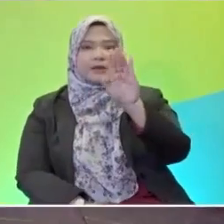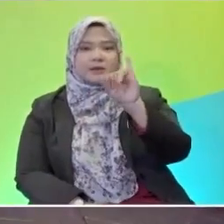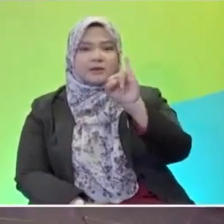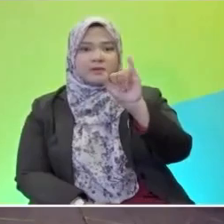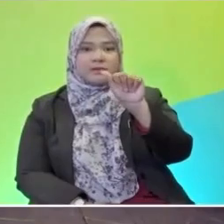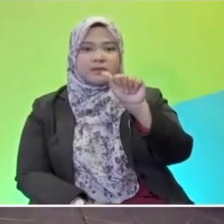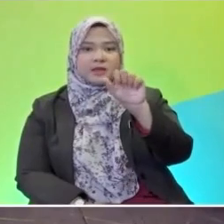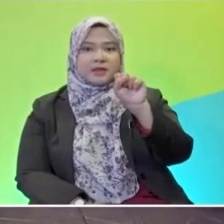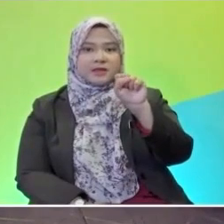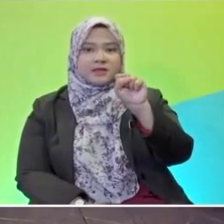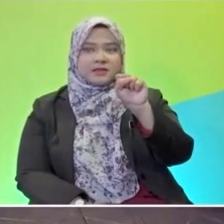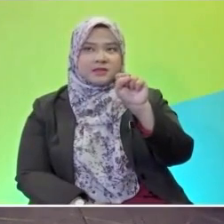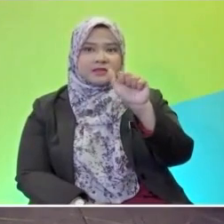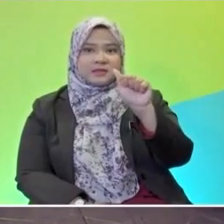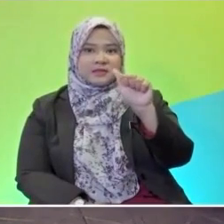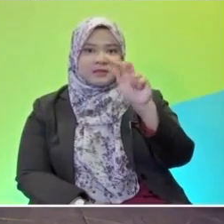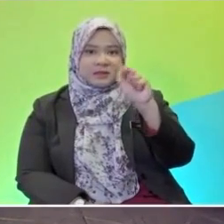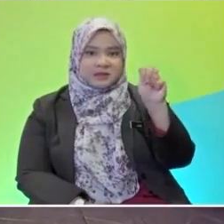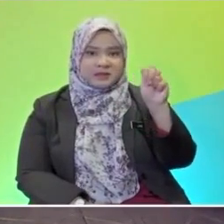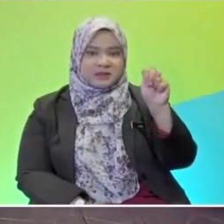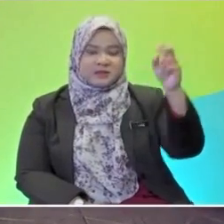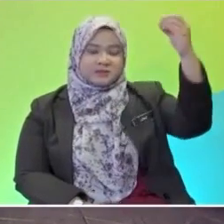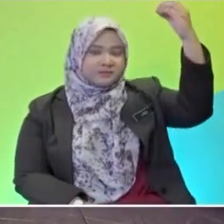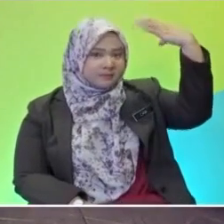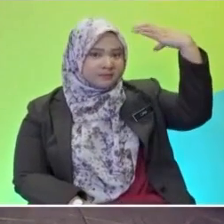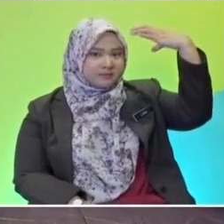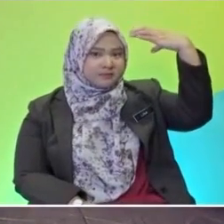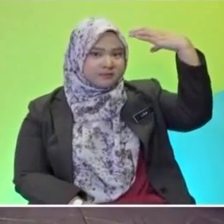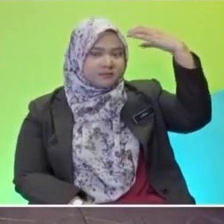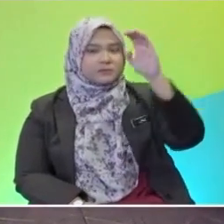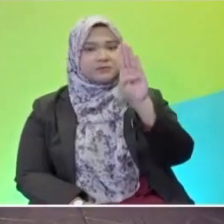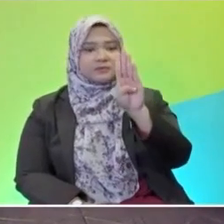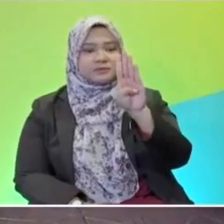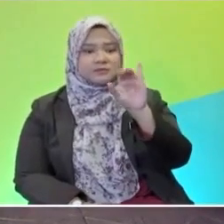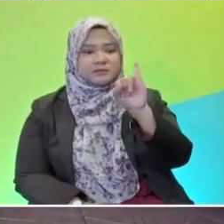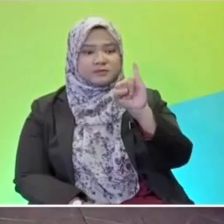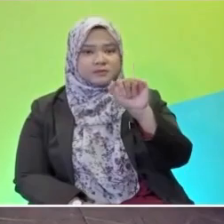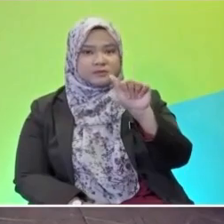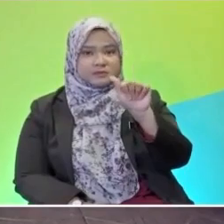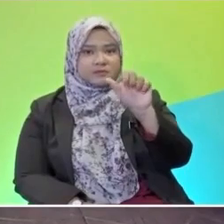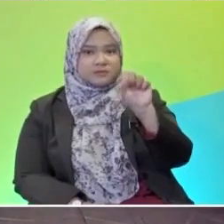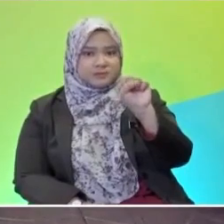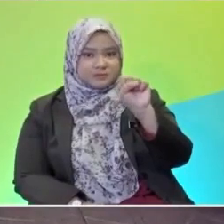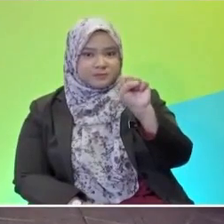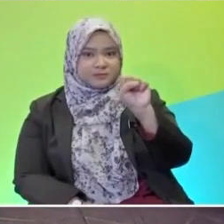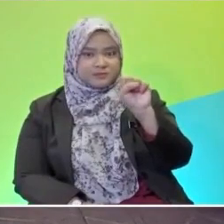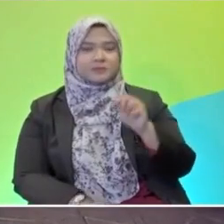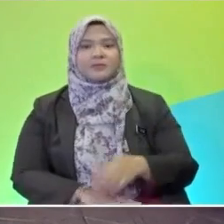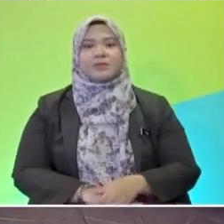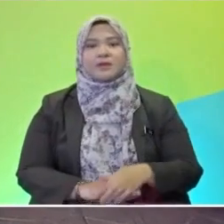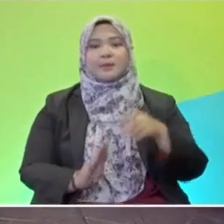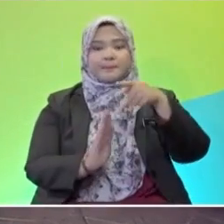itu adalah pembiasan cahaya begitulah sebenarnya kejadian pelangi yang berlaku pun berlaku disebabkan oleh